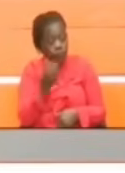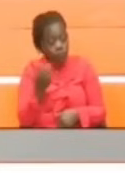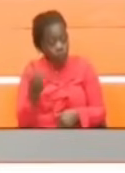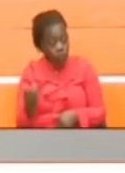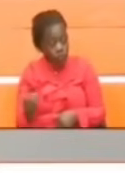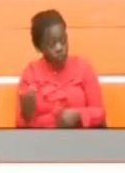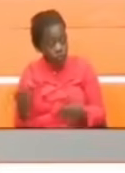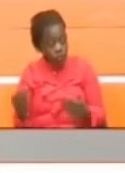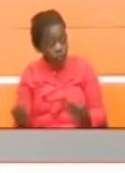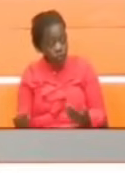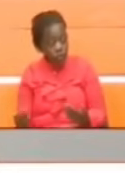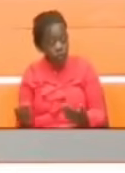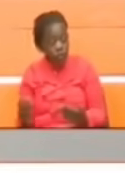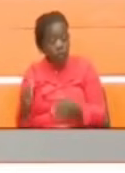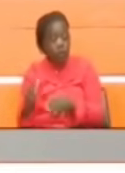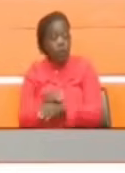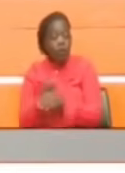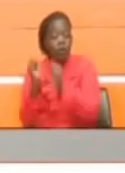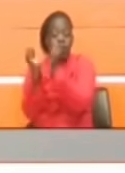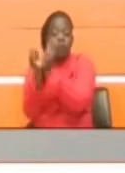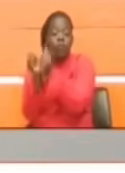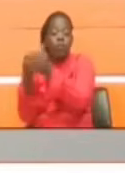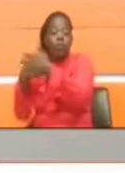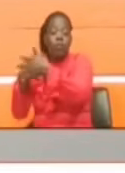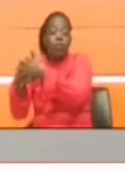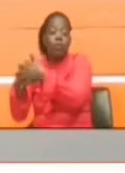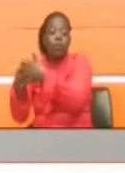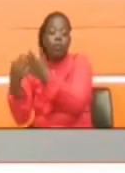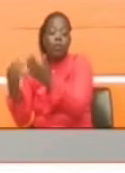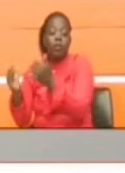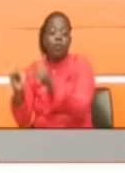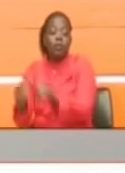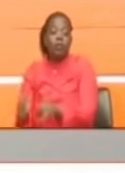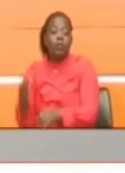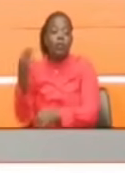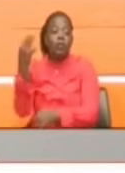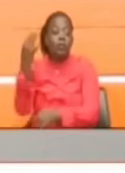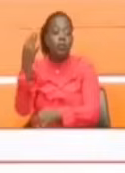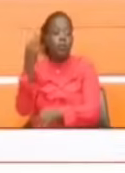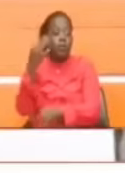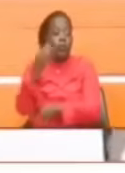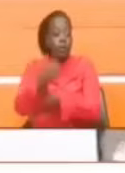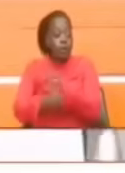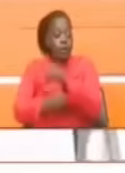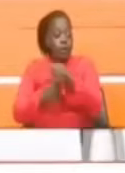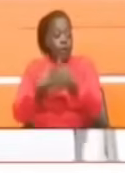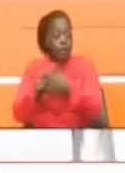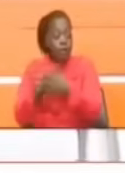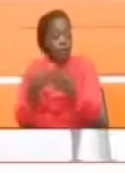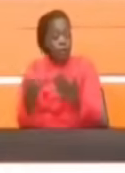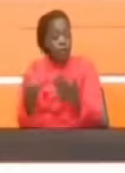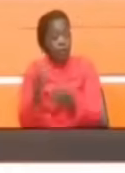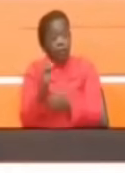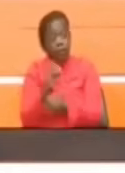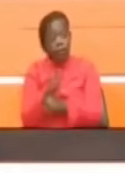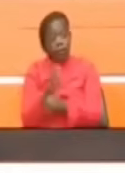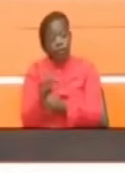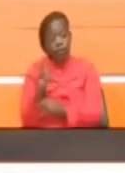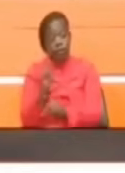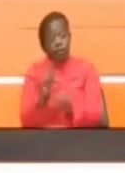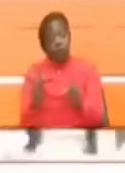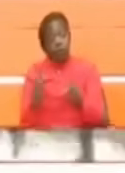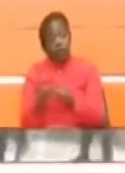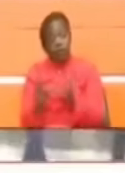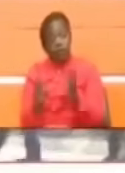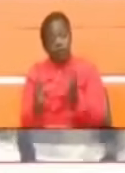mu Buganda nga bakwatibwa nga basibibwa ne bamala myaka esatu ena bali mu makomera bati akubiriza abantu